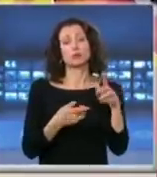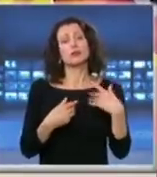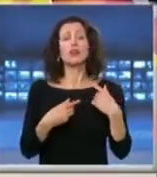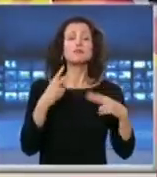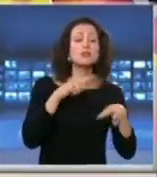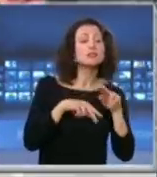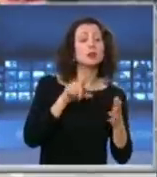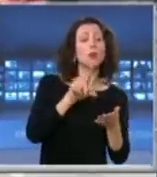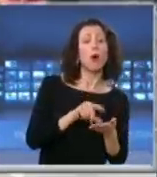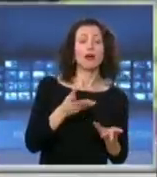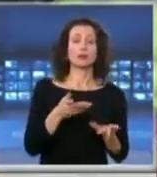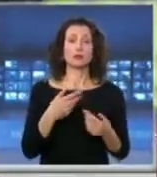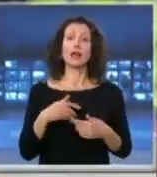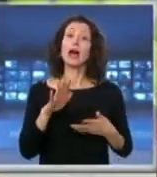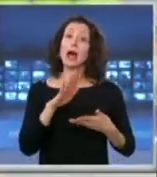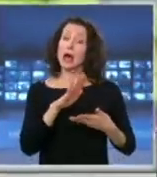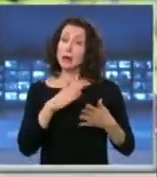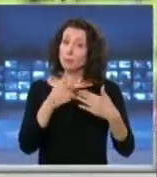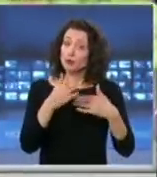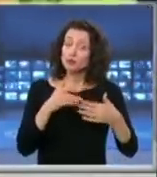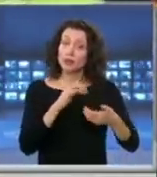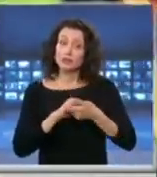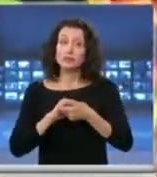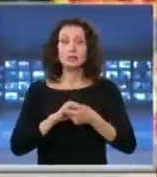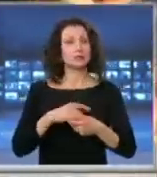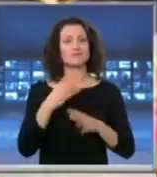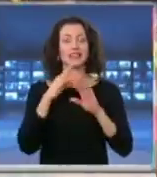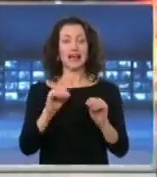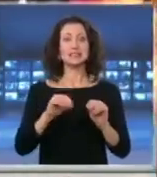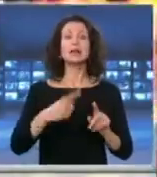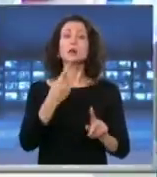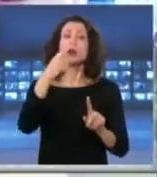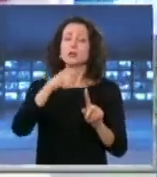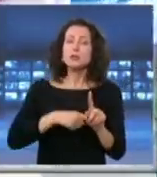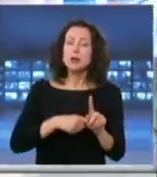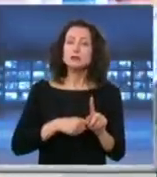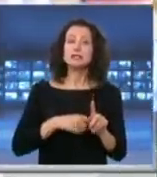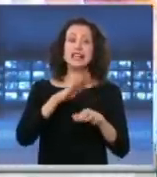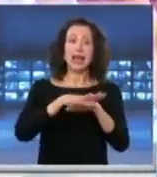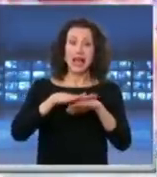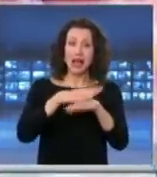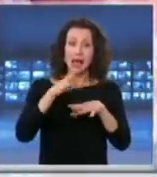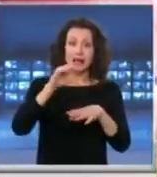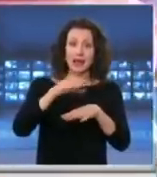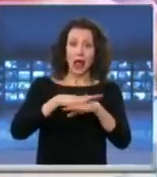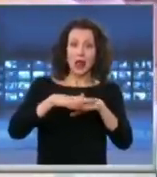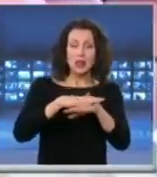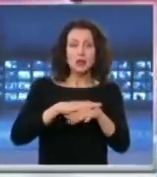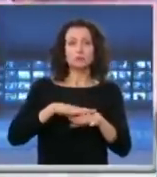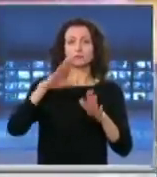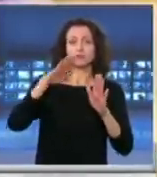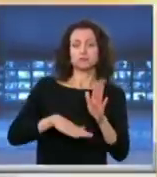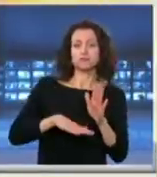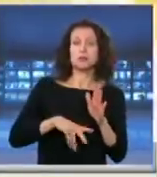отчетоха. Само за месец антибактериалният гел е поскъпнал от 18 до 90 лева за литър на едро. Прогнозите